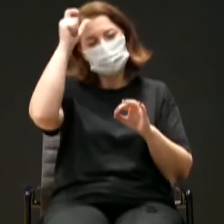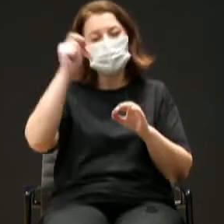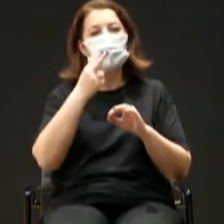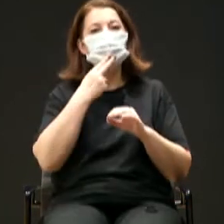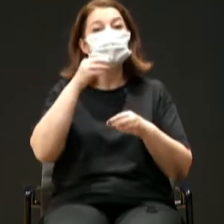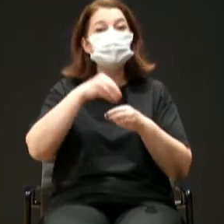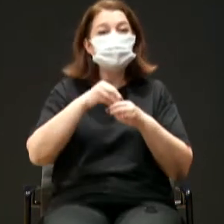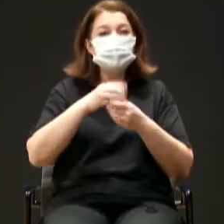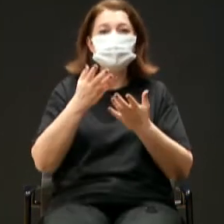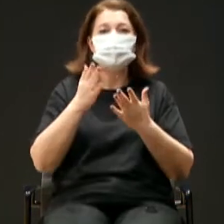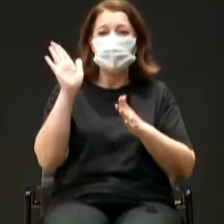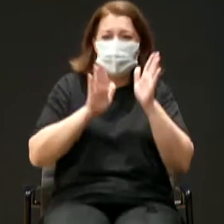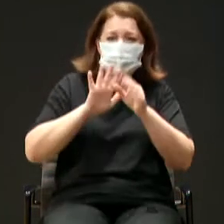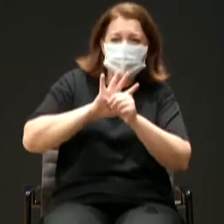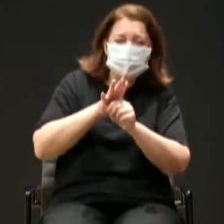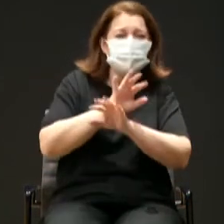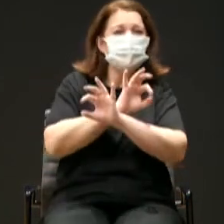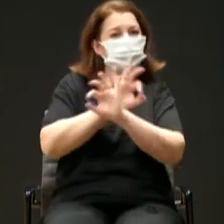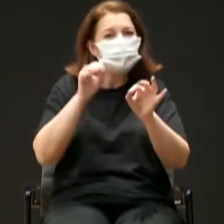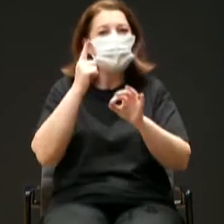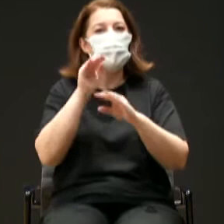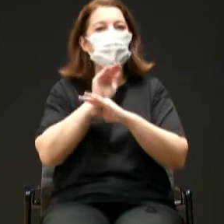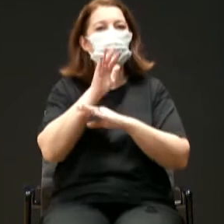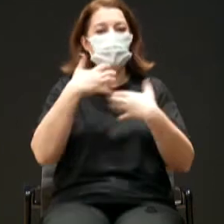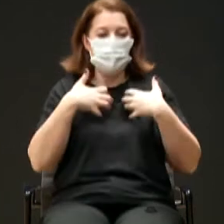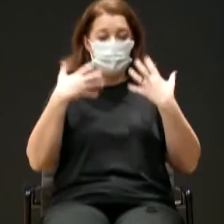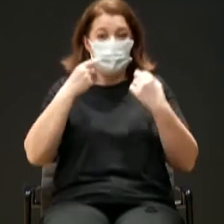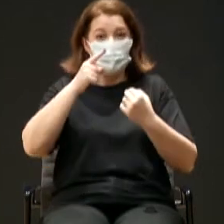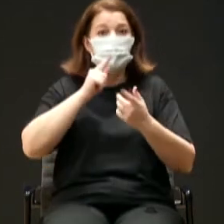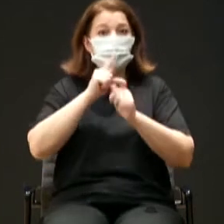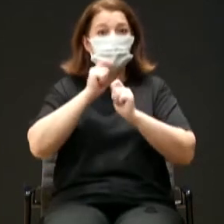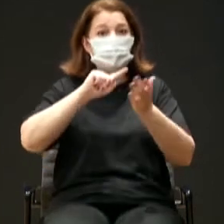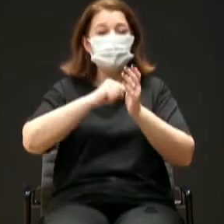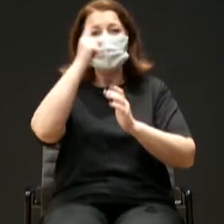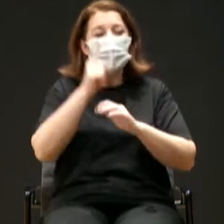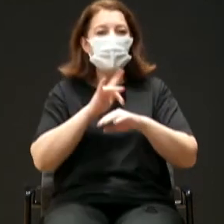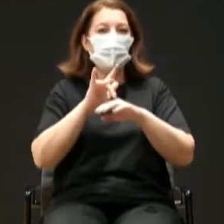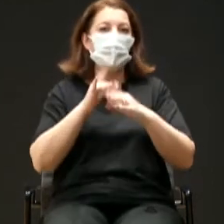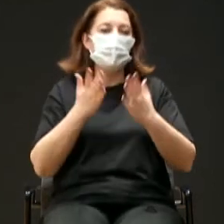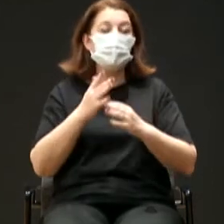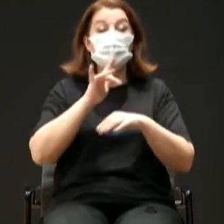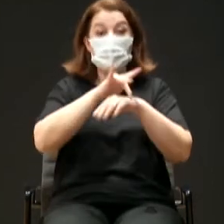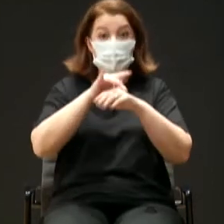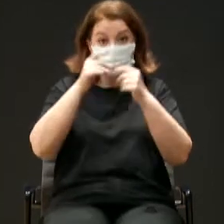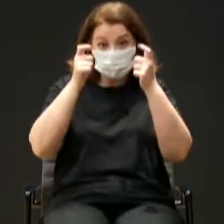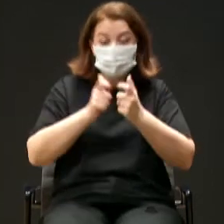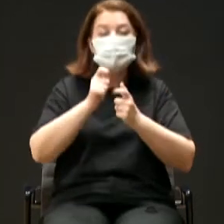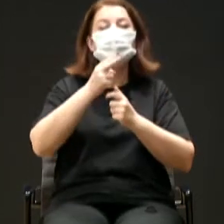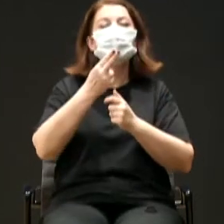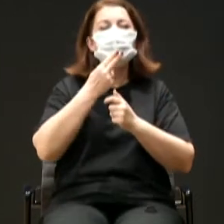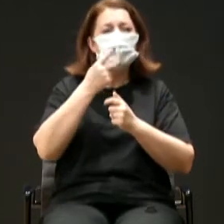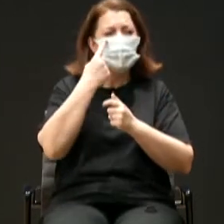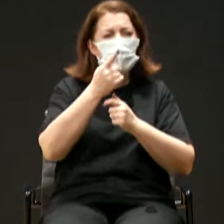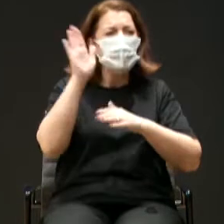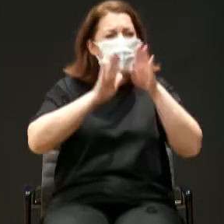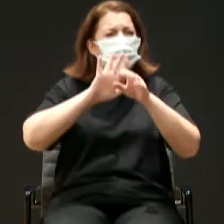kadınlar için şiddetsiz bir hayatın güvencesi olan bir sözleşmeyi imzalayan ilk ülkeydi. Ülkemizde kadına yönelik şiddetin vardığı boyut